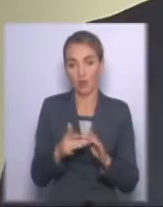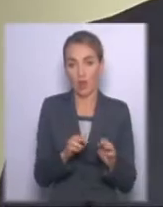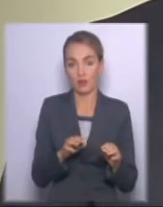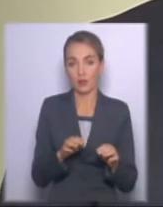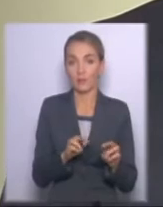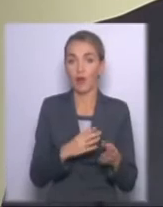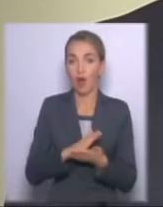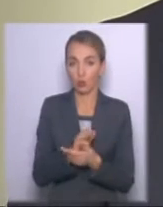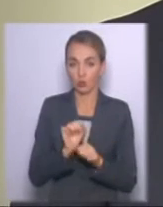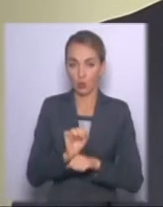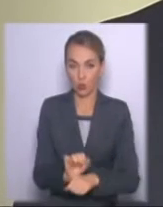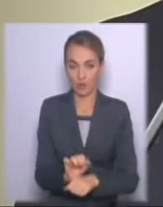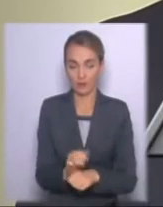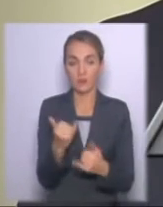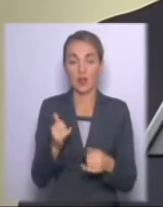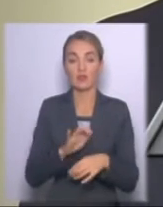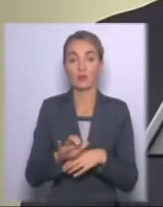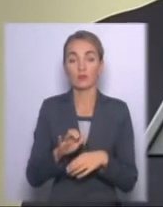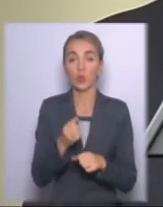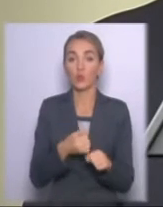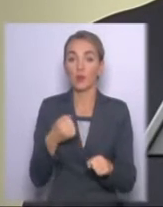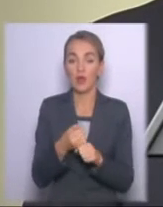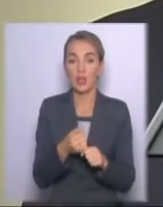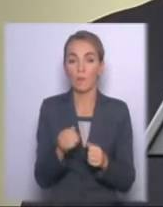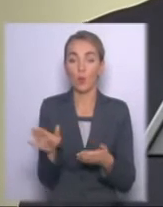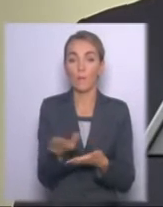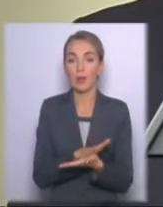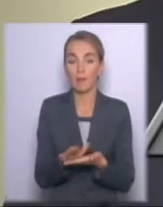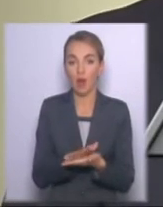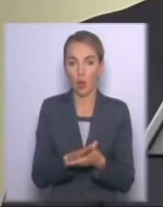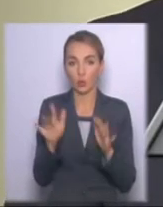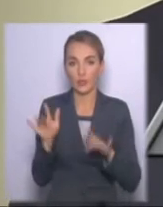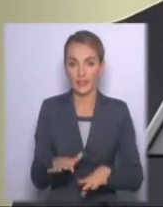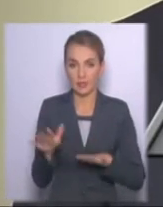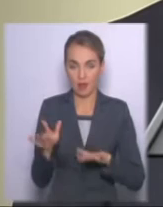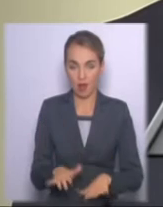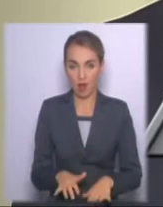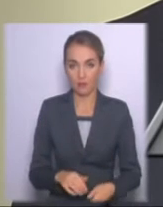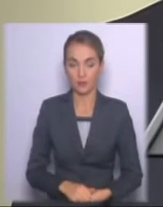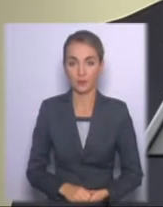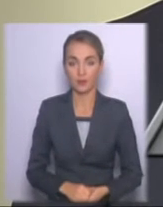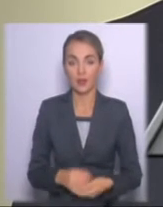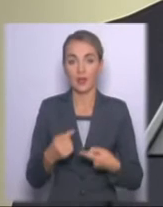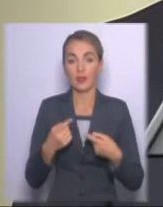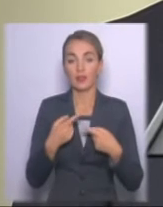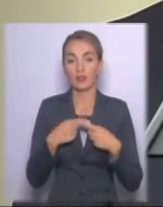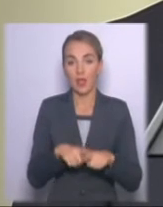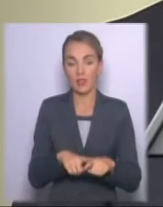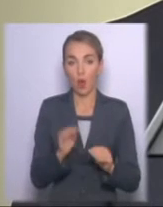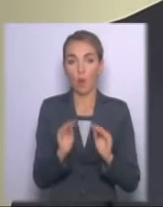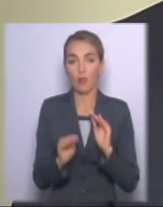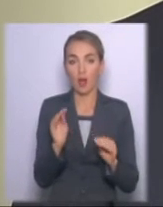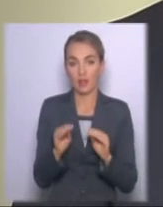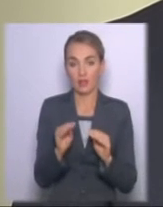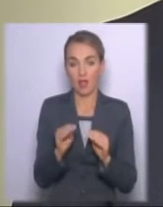Зараз доробляється по прибиранню снігу. Техніка обладнана GPS-трекерами,